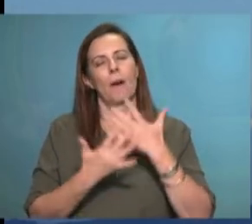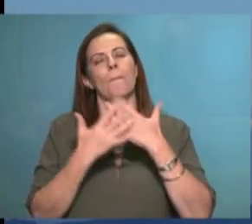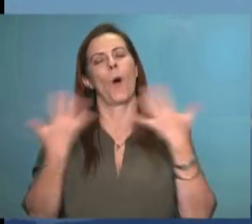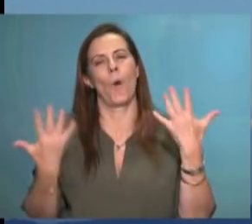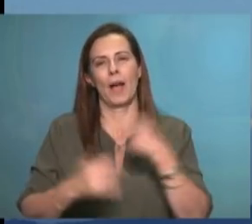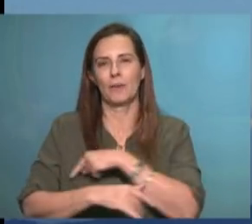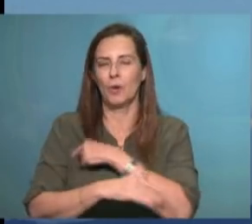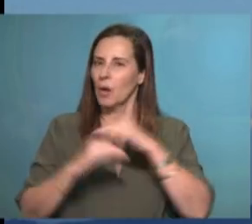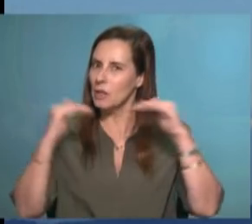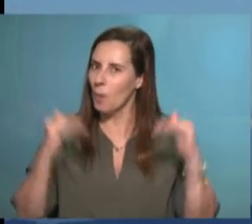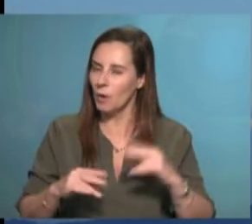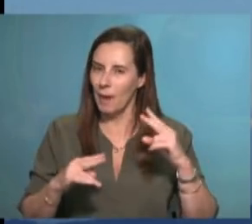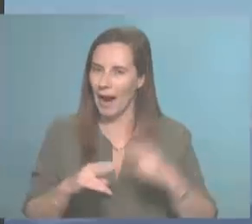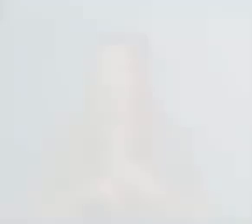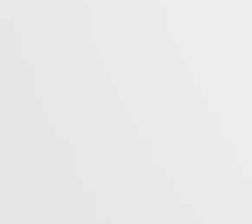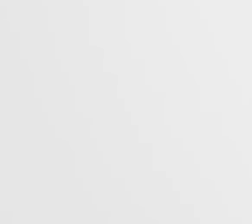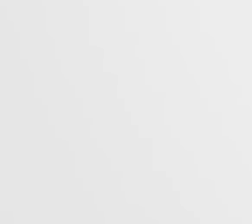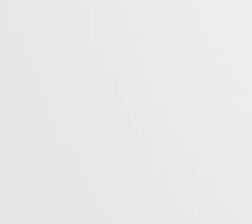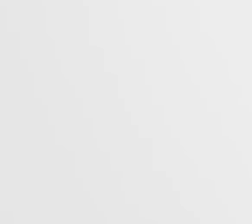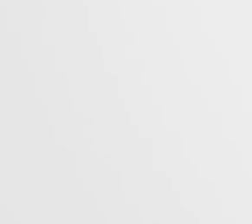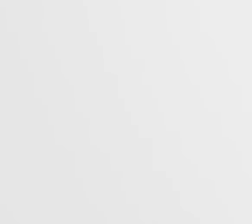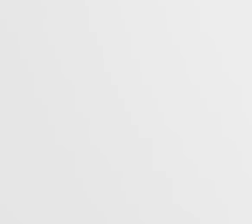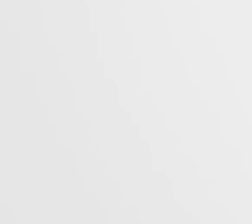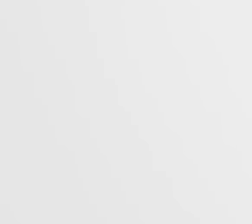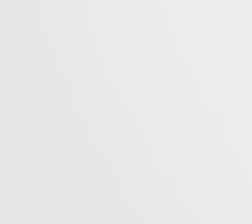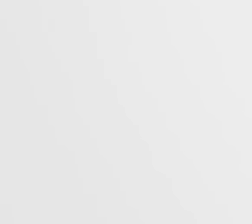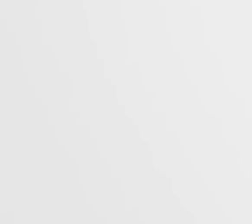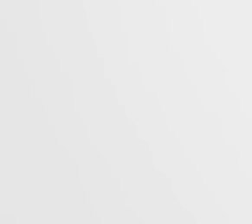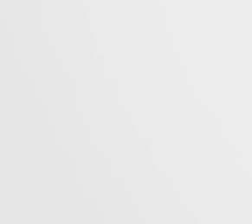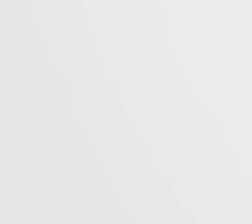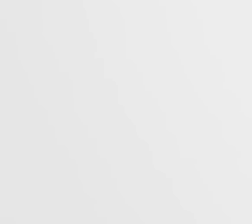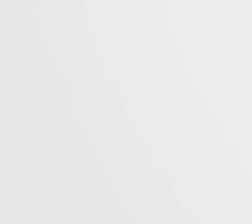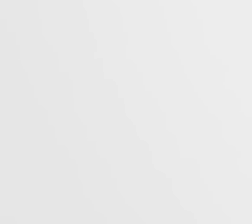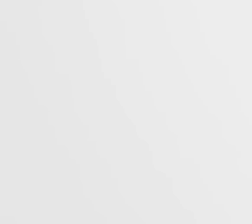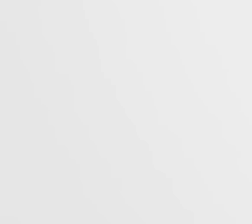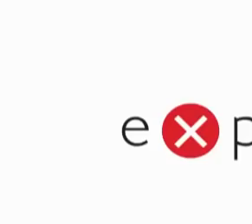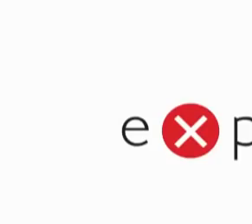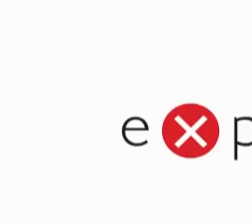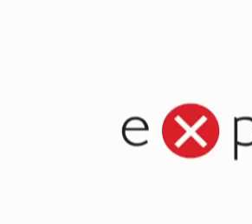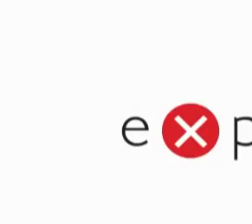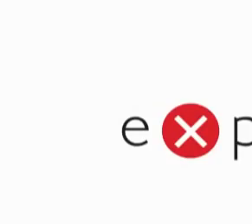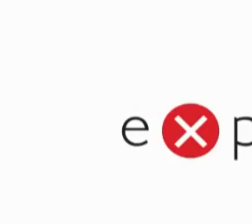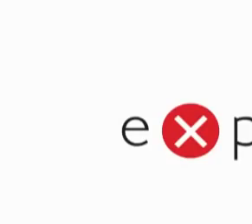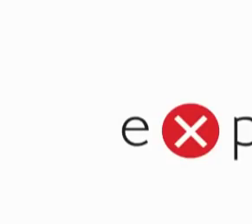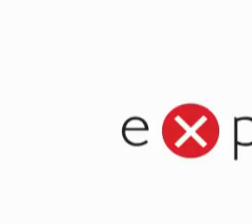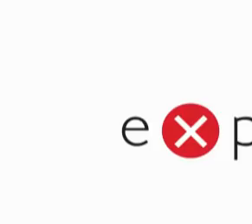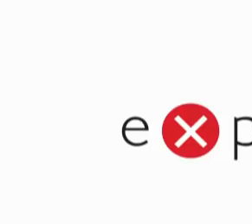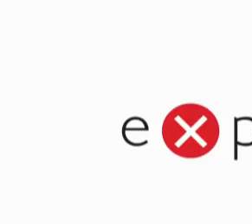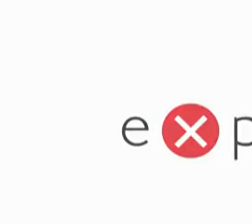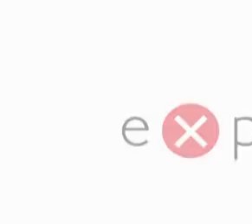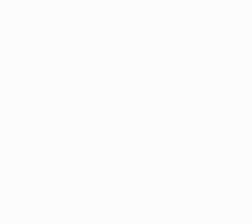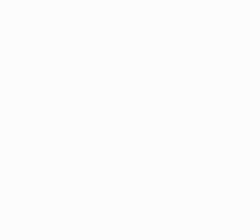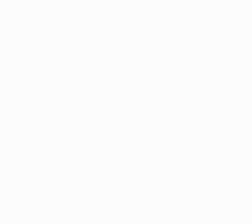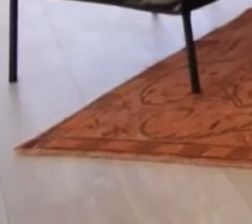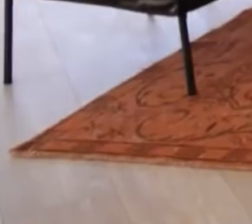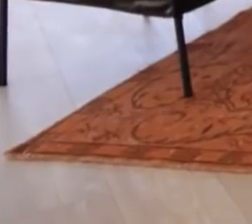טמפרטורות נמוכות מהרגיל העונה. התחזית בחסות פתוח. בתים